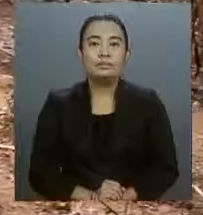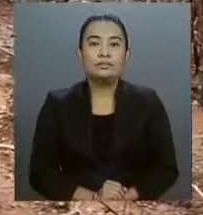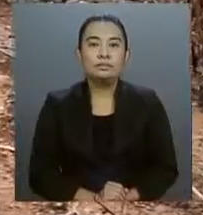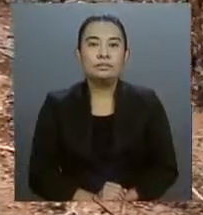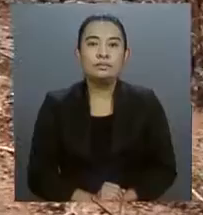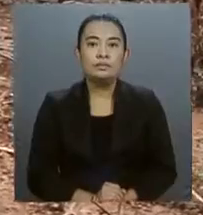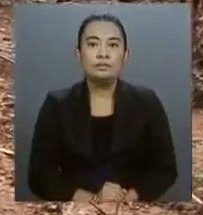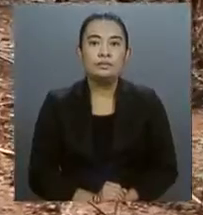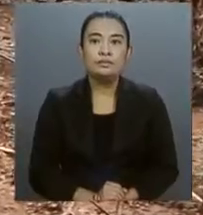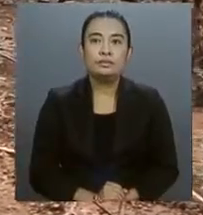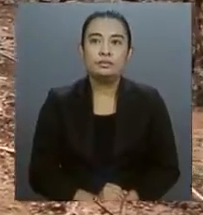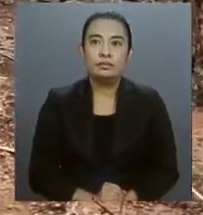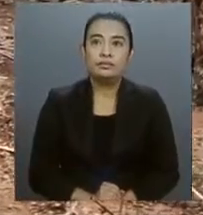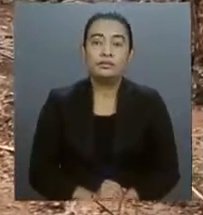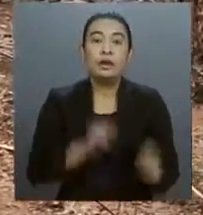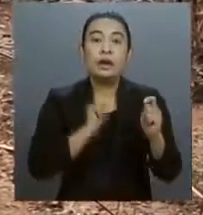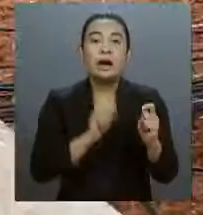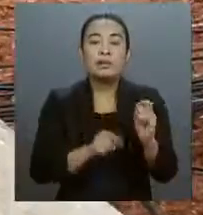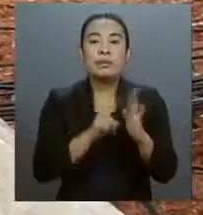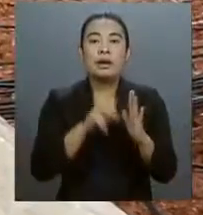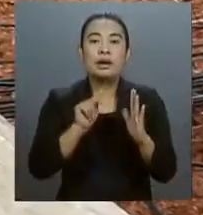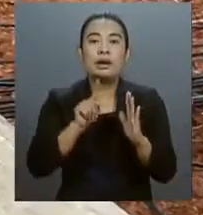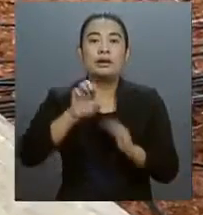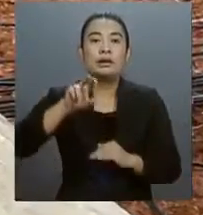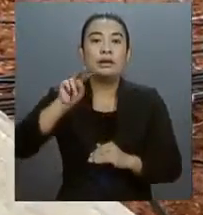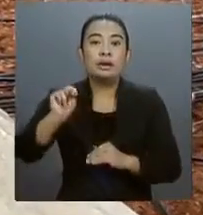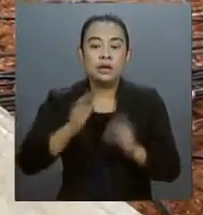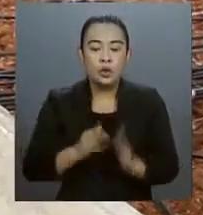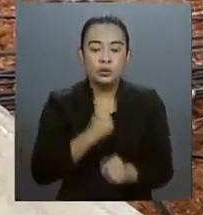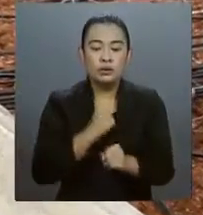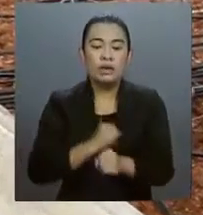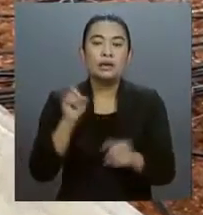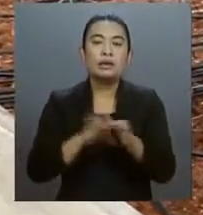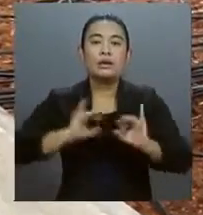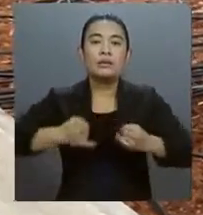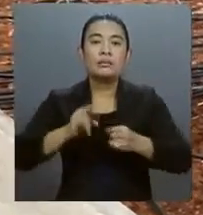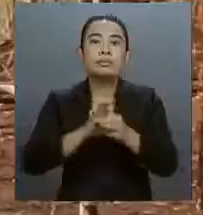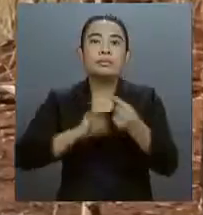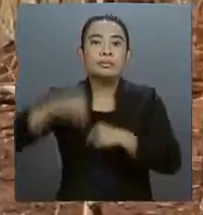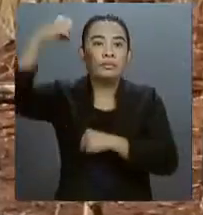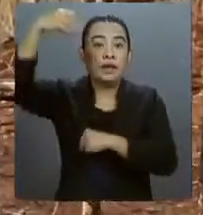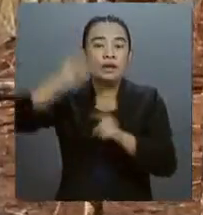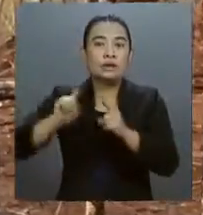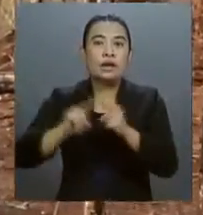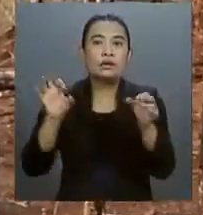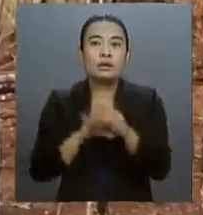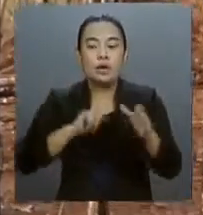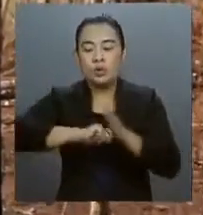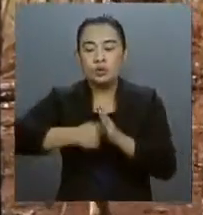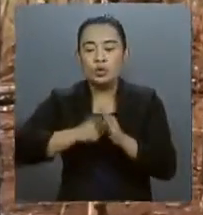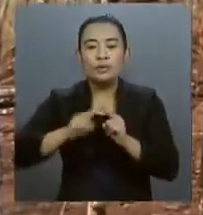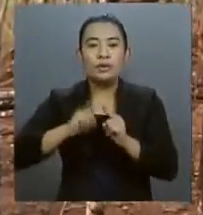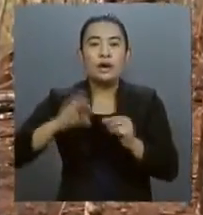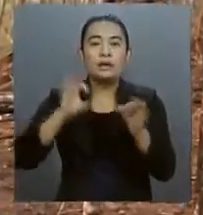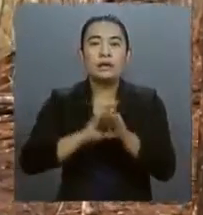ค่ะส่วนที่อำเภอเถินเจ้าหน้าที่การไฟฟ้าส่วนภูมิภาคอำเภอเถินเร่งซ่อมแซนระบบจ่ายกระแสไฟฟ้าแรงสูง